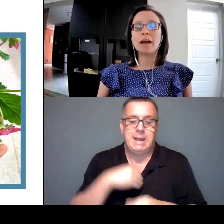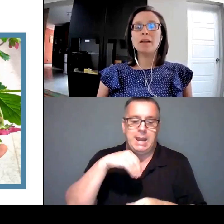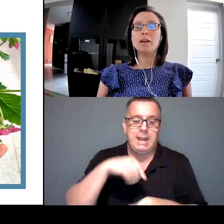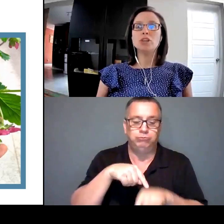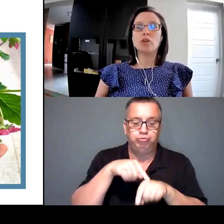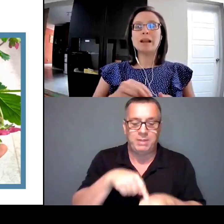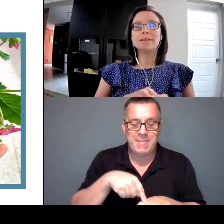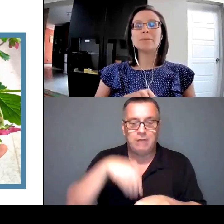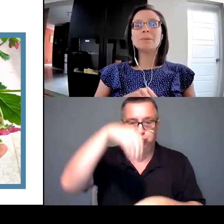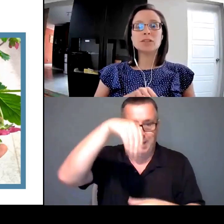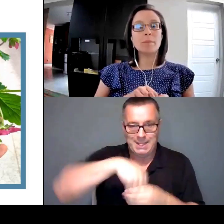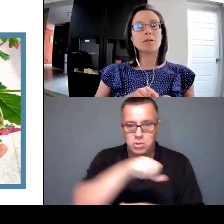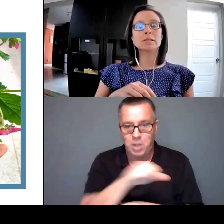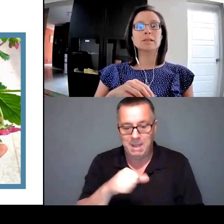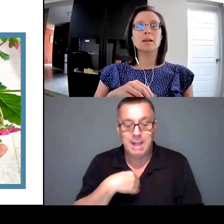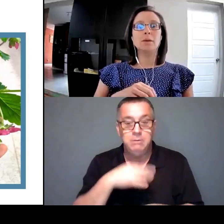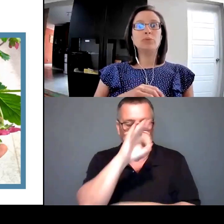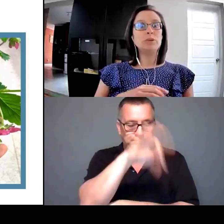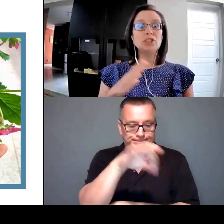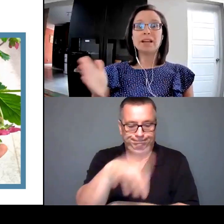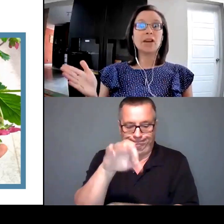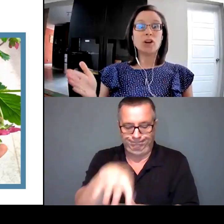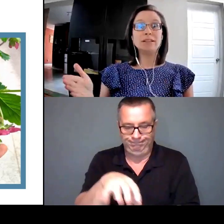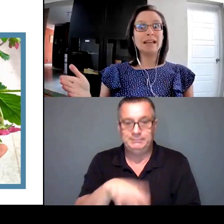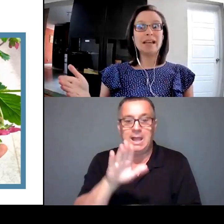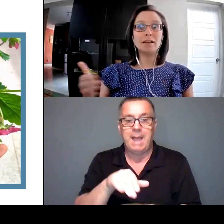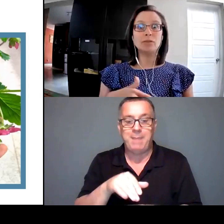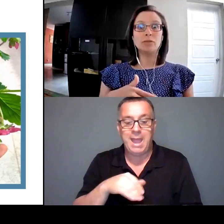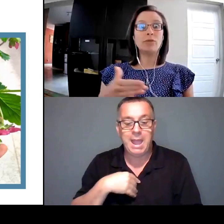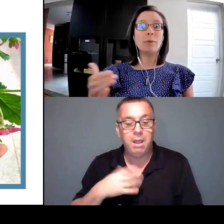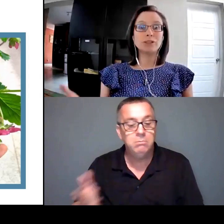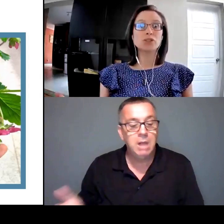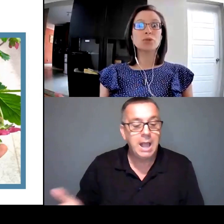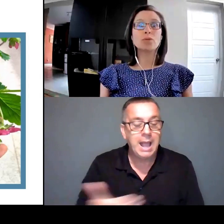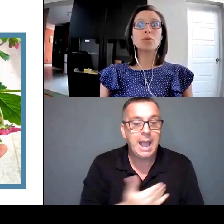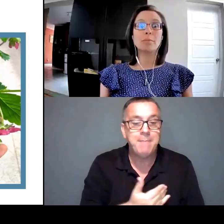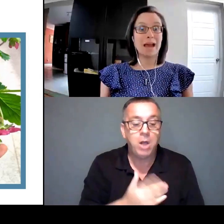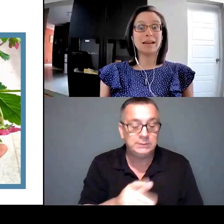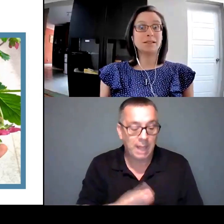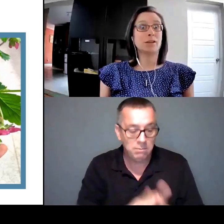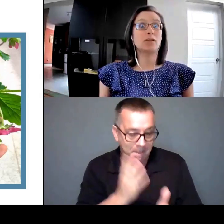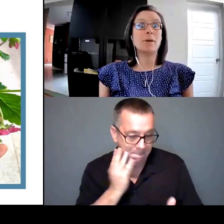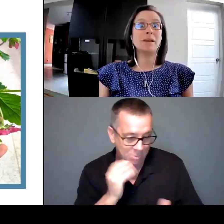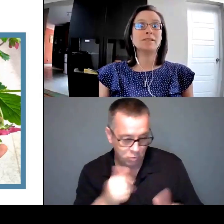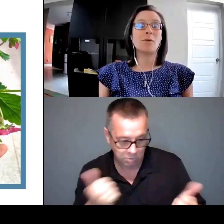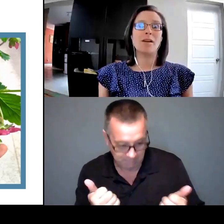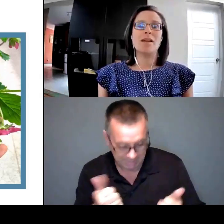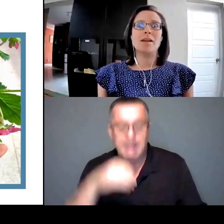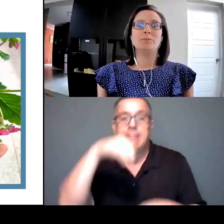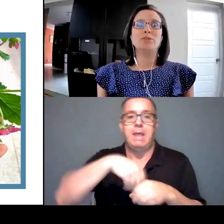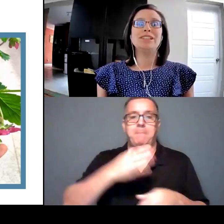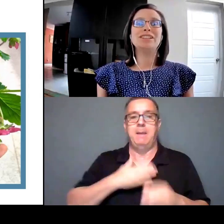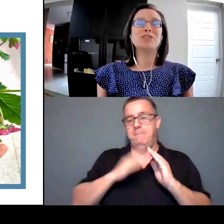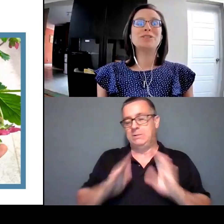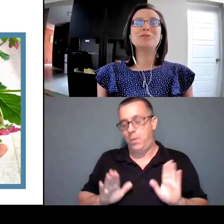uniquement. Je plantais mes semences, puis je les récoltais une fois matures, mais à l'intérieur de ma maison.